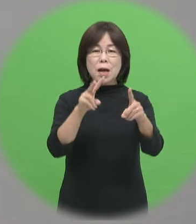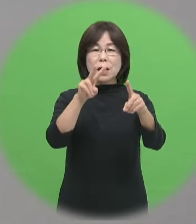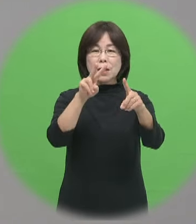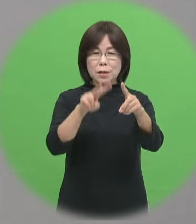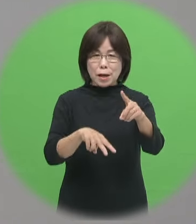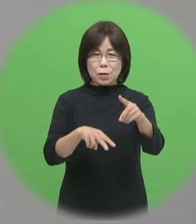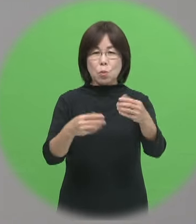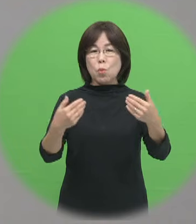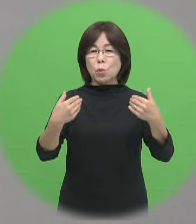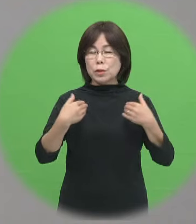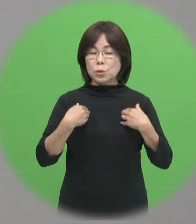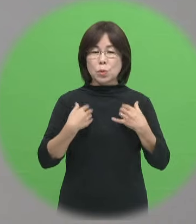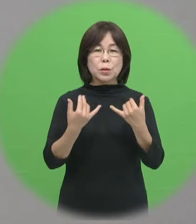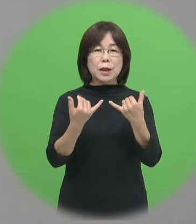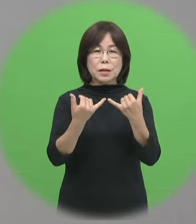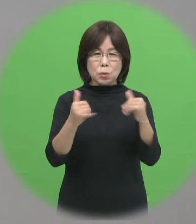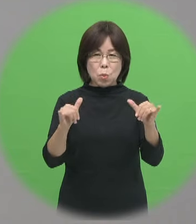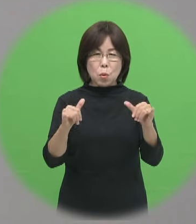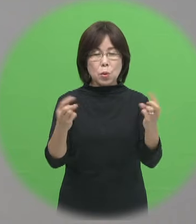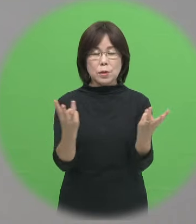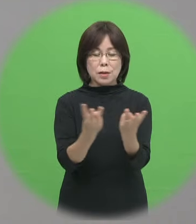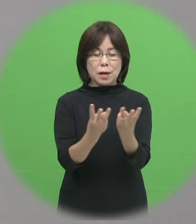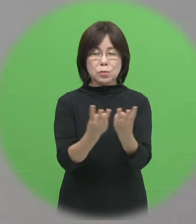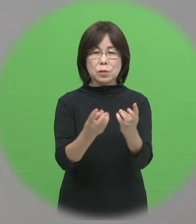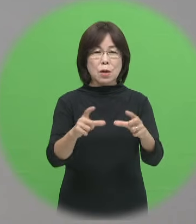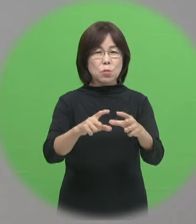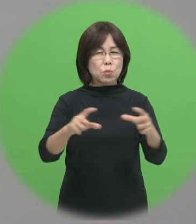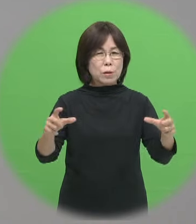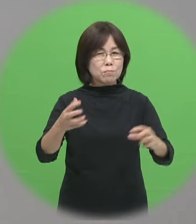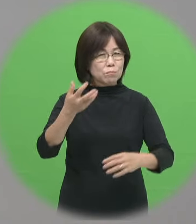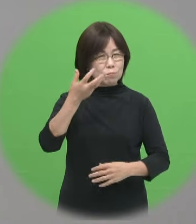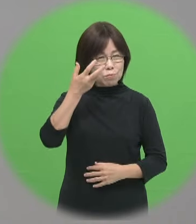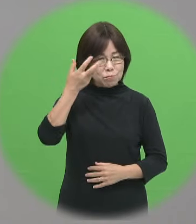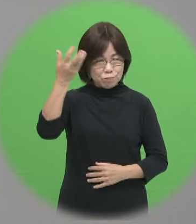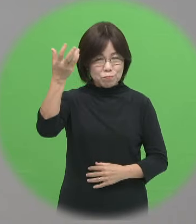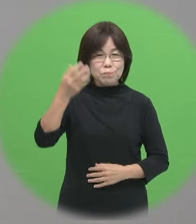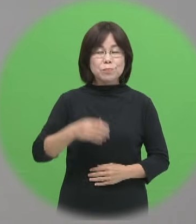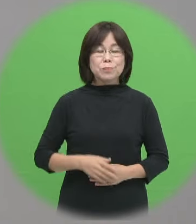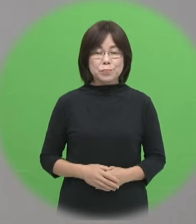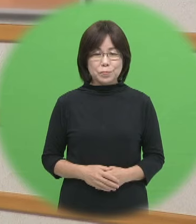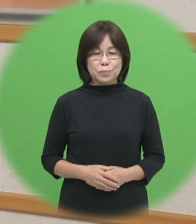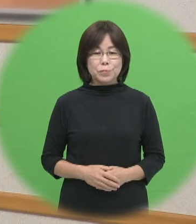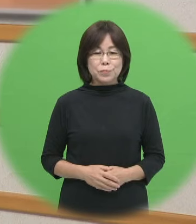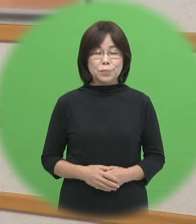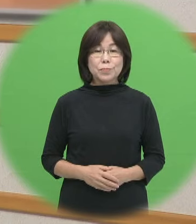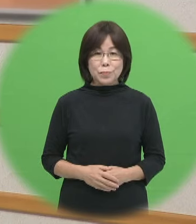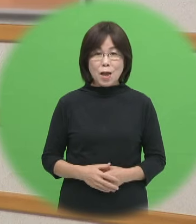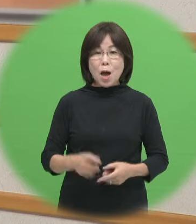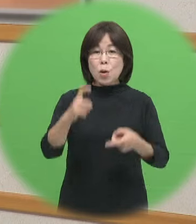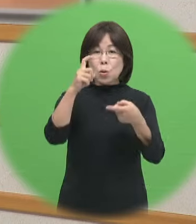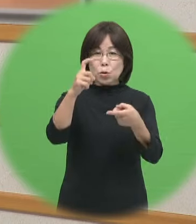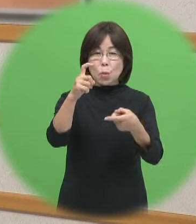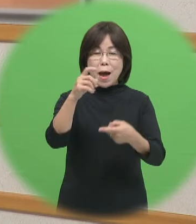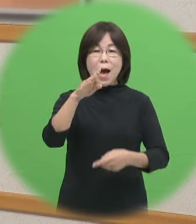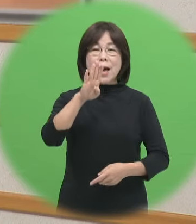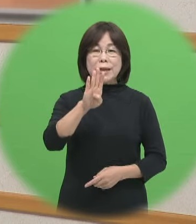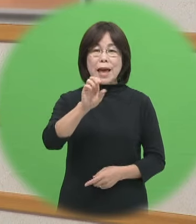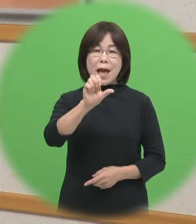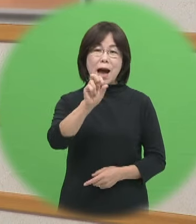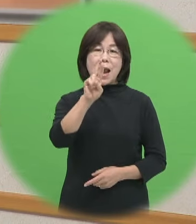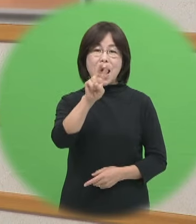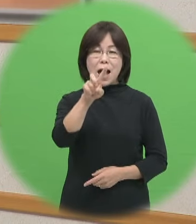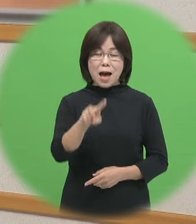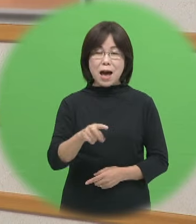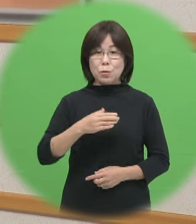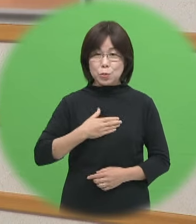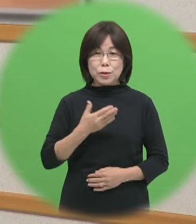に伴いまして介護を必要とする人の割合に、急増する。 皆さん、ケアラーという言葉を